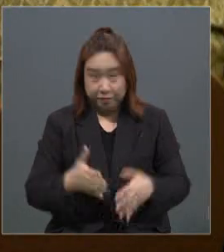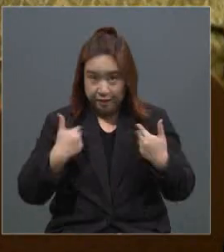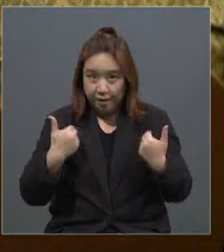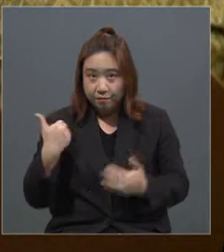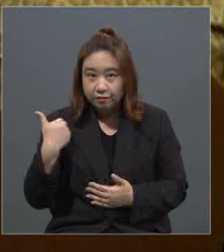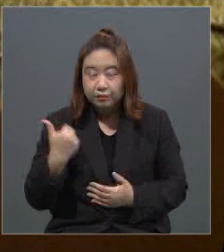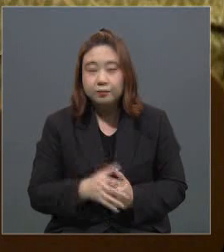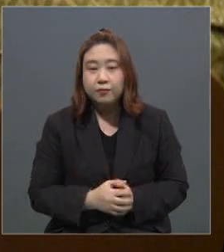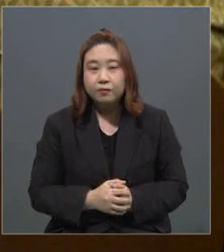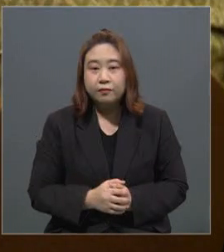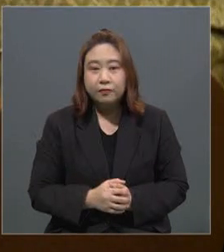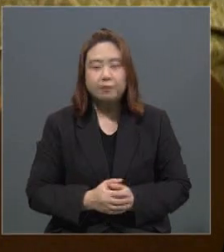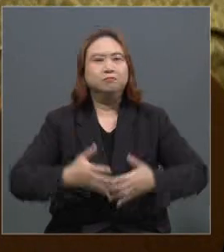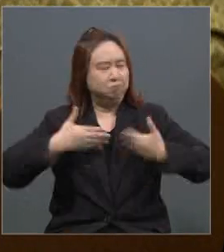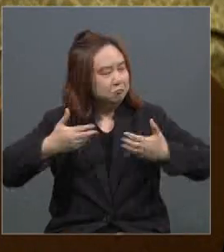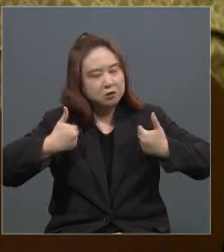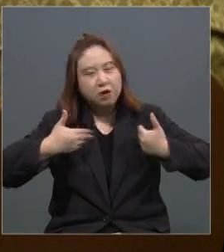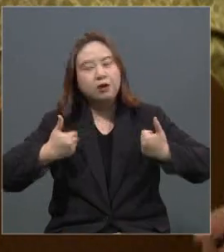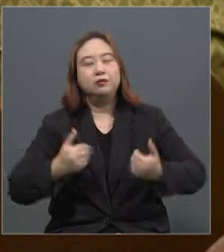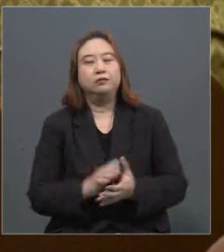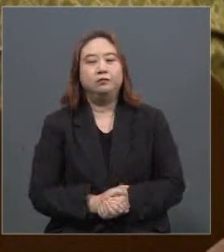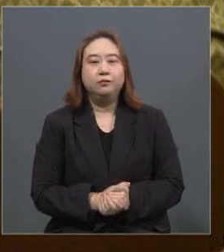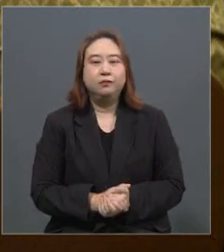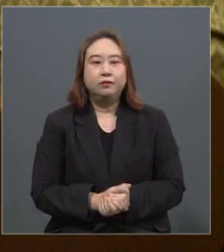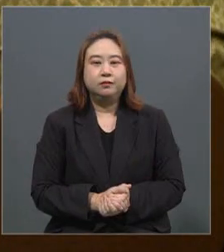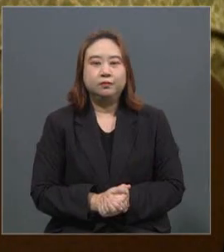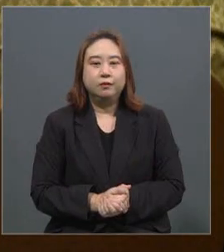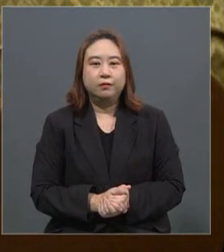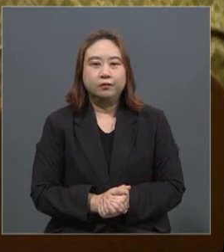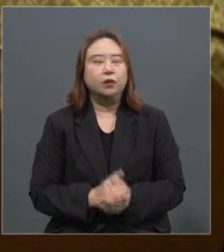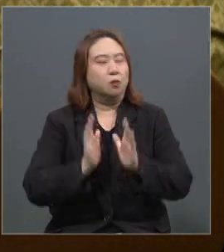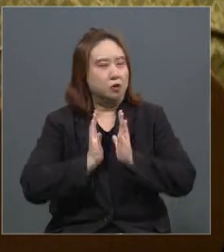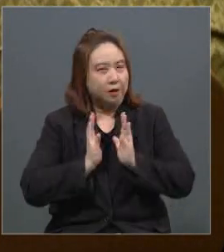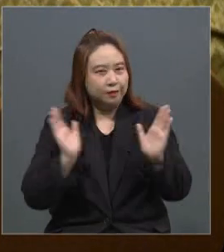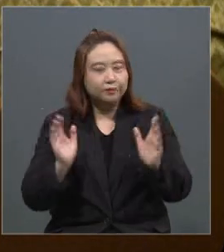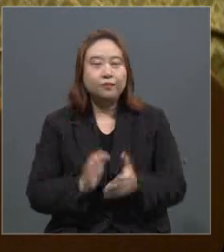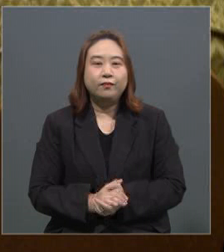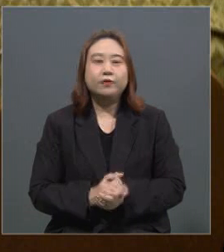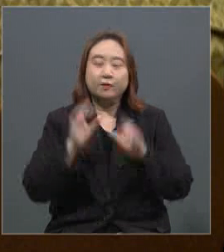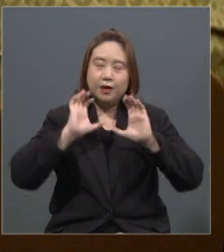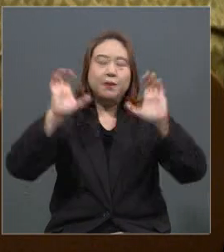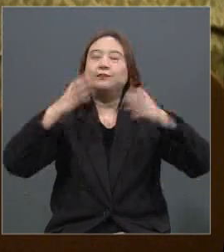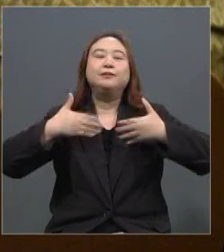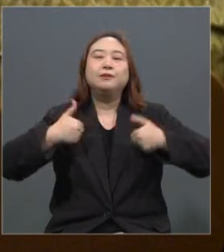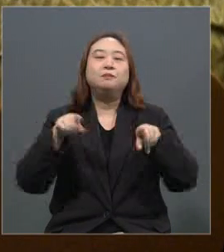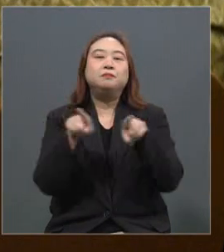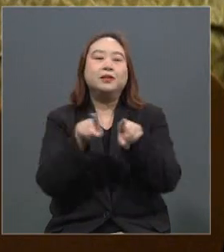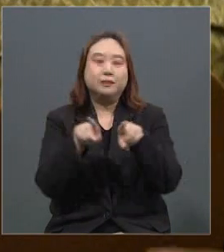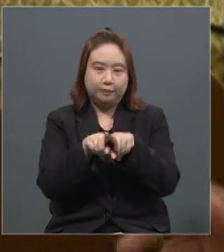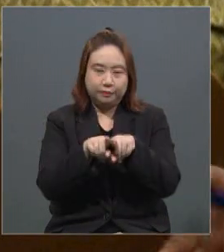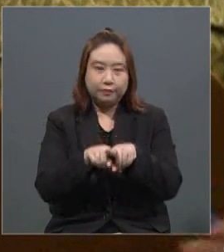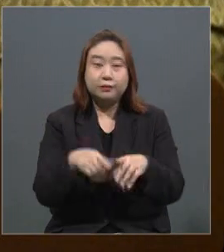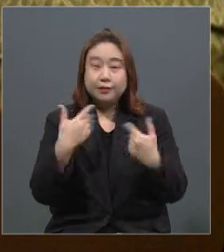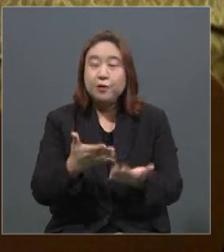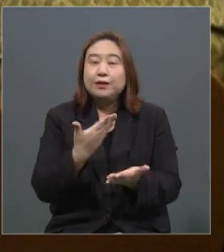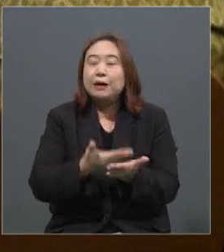จไหมดีใจมากครับขอบคค่ะ รัฐบากดีใจนะคะที่ได้แล้จะเอ